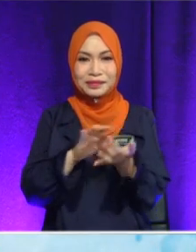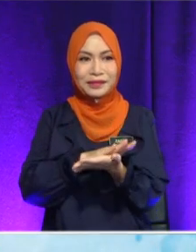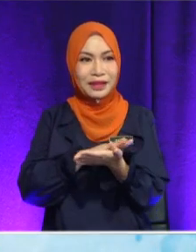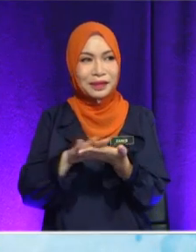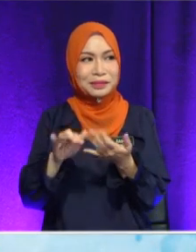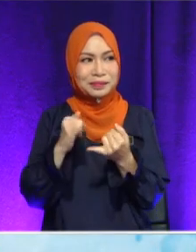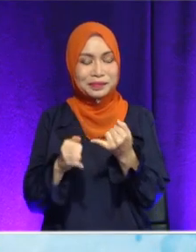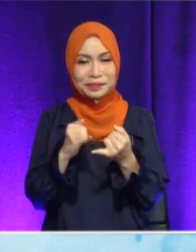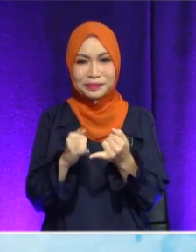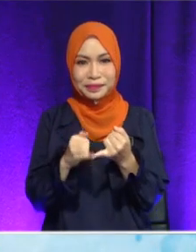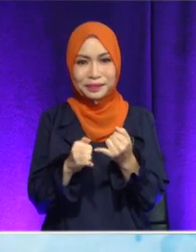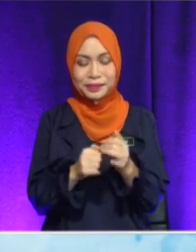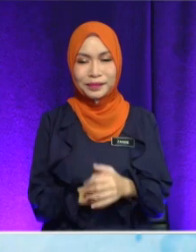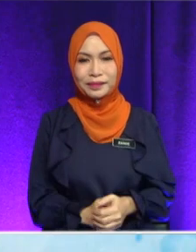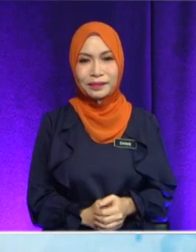oke